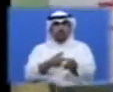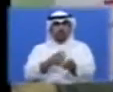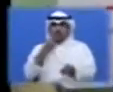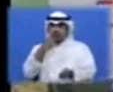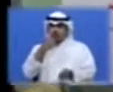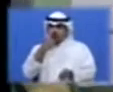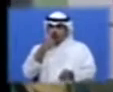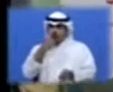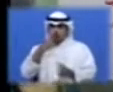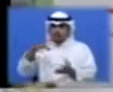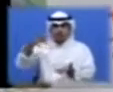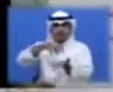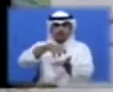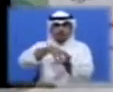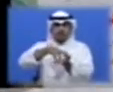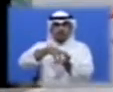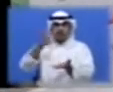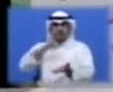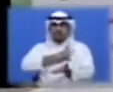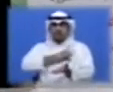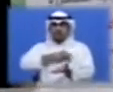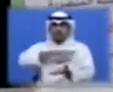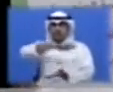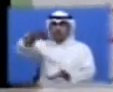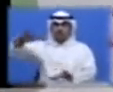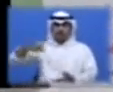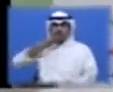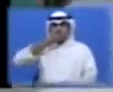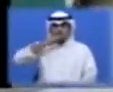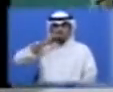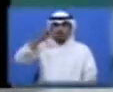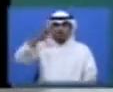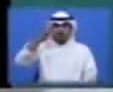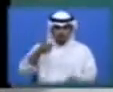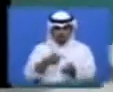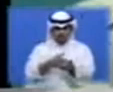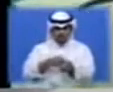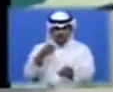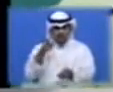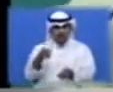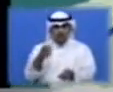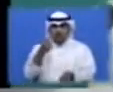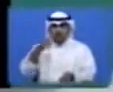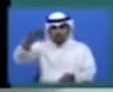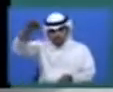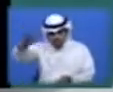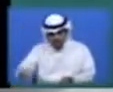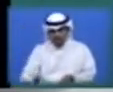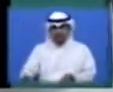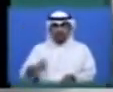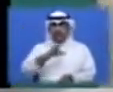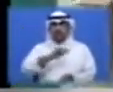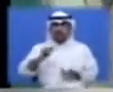منطقة محافظة رفح، ومستشفى خيري بأسعار رمزية. المستشفى يقدم خدمات عامة كثيرة،